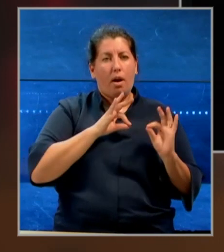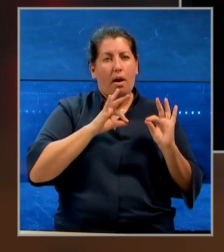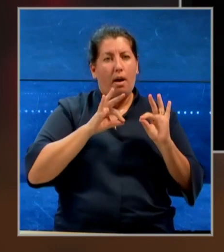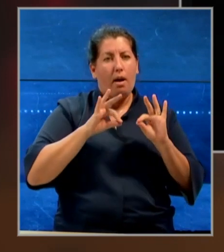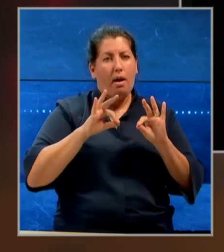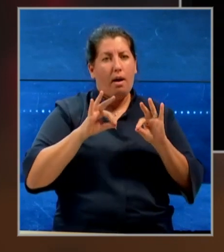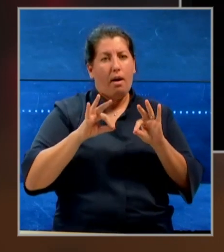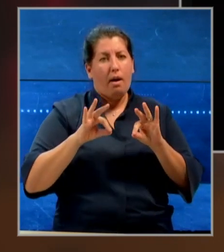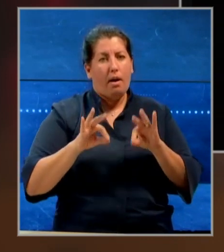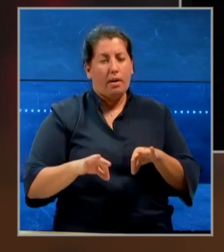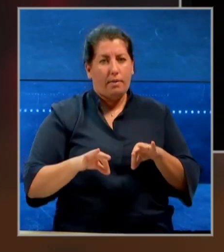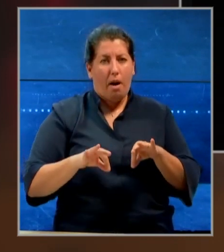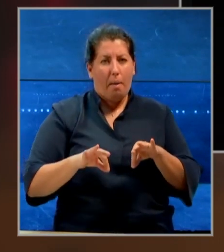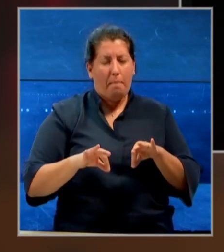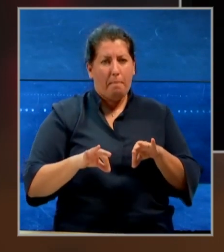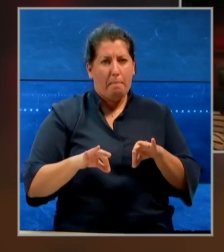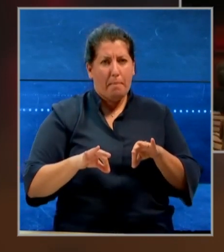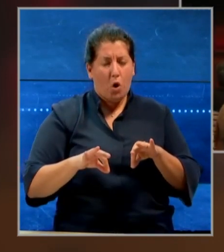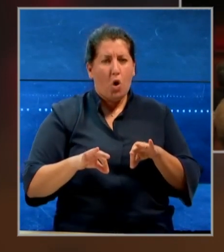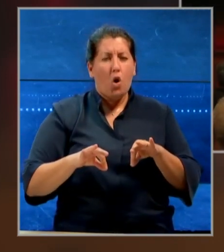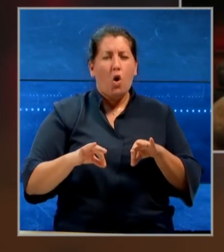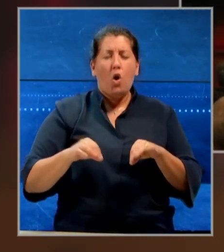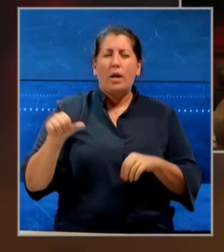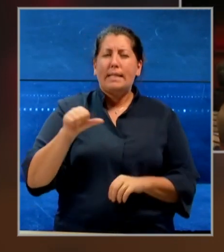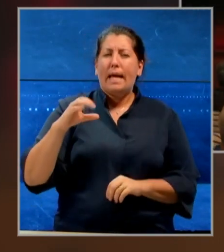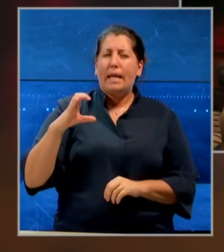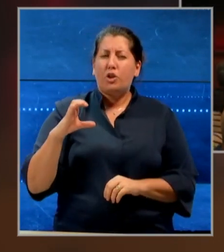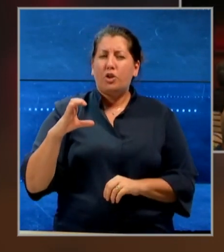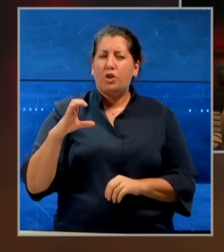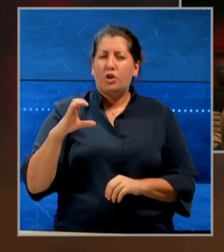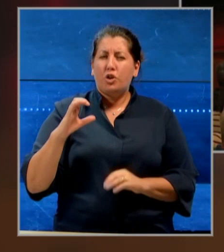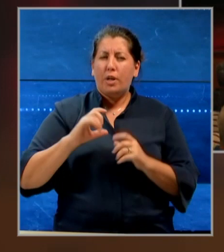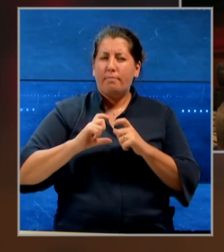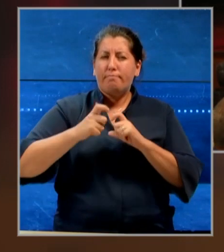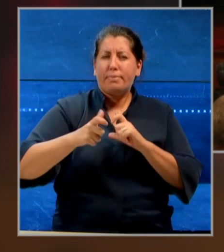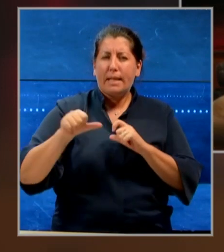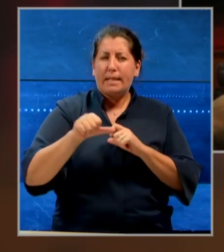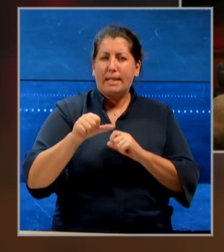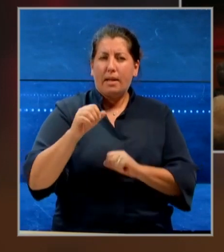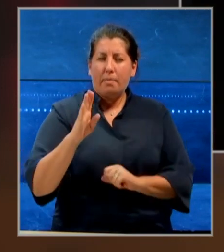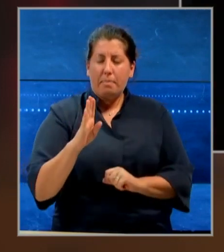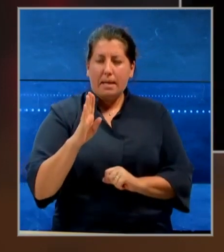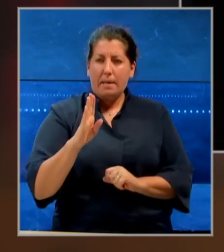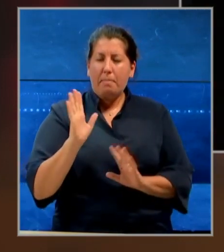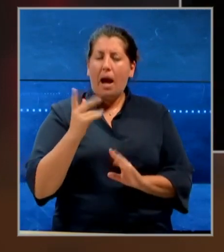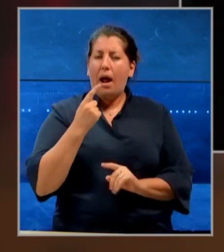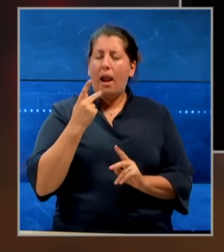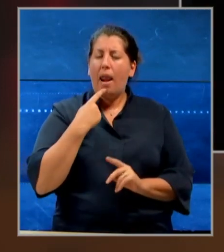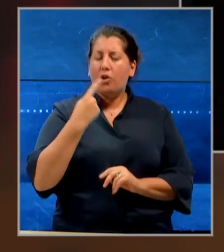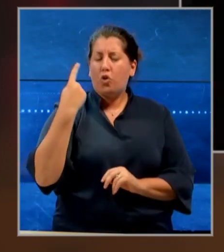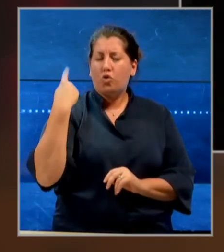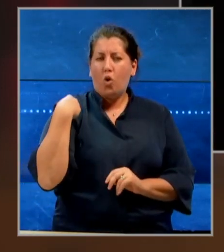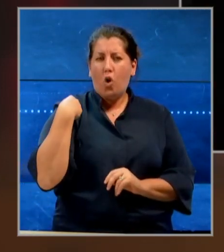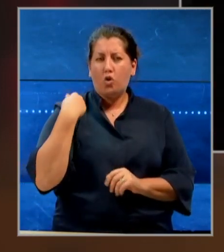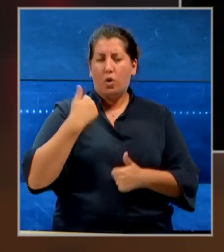dopo la premiazione dalla C alla B e abbiamo sfiorato per 120 secondi. L'anno scorso è stata un'annata veramente da dimenticare. Può essere